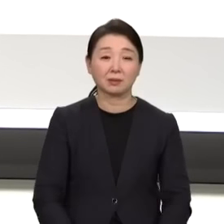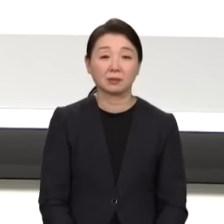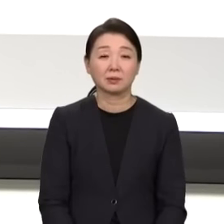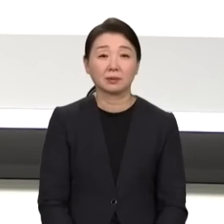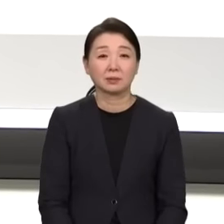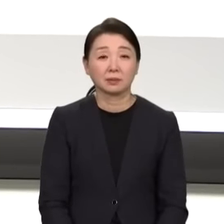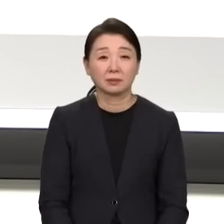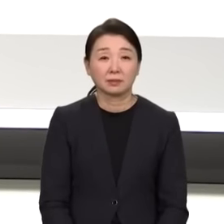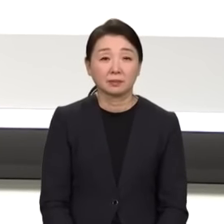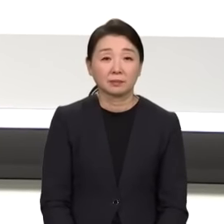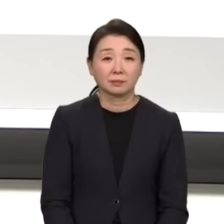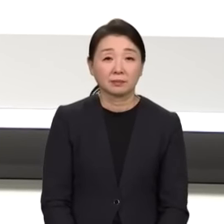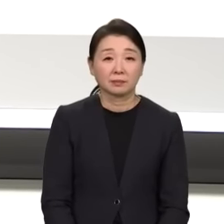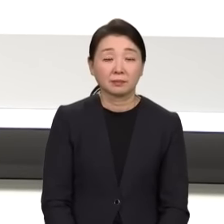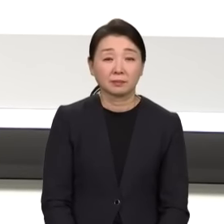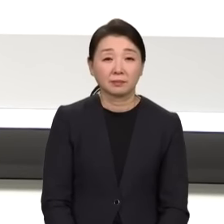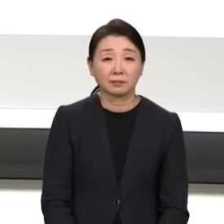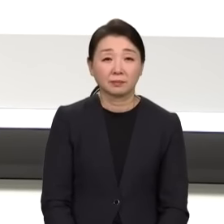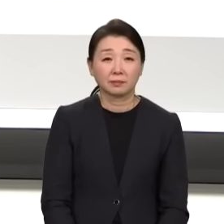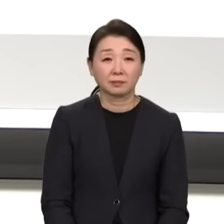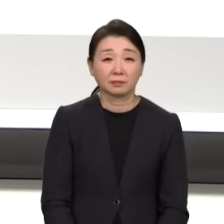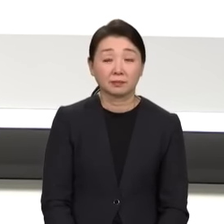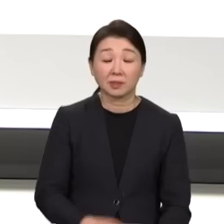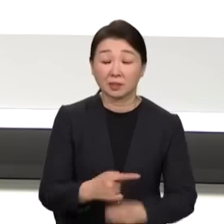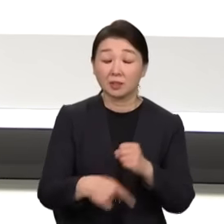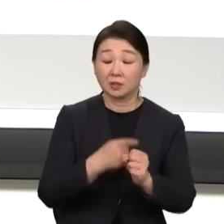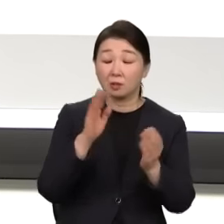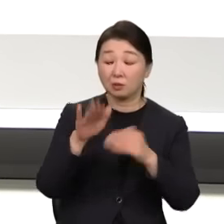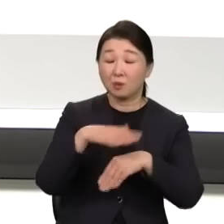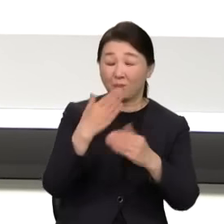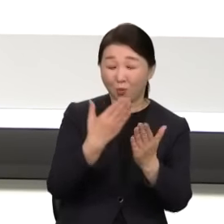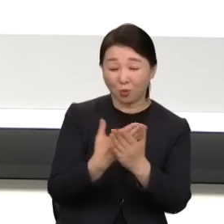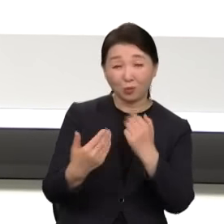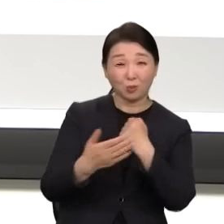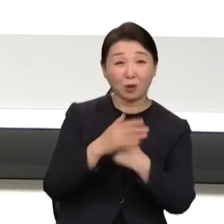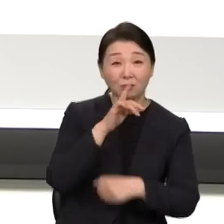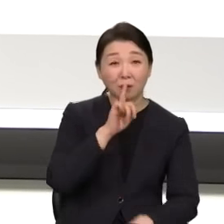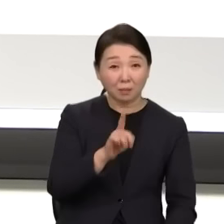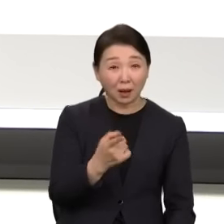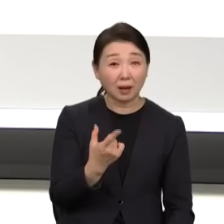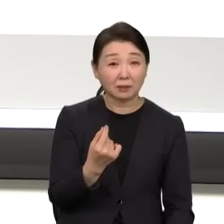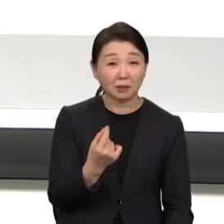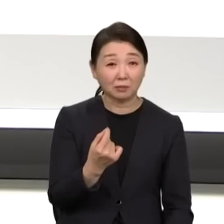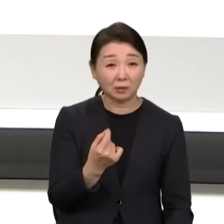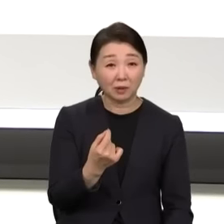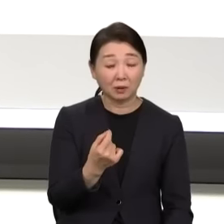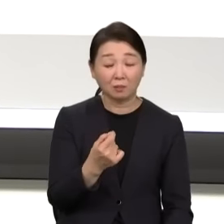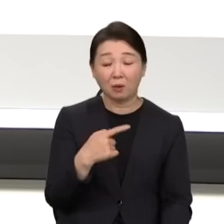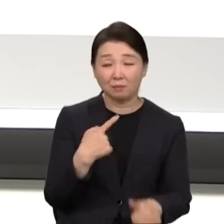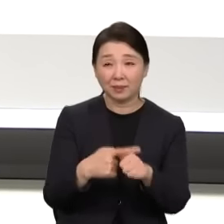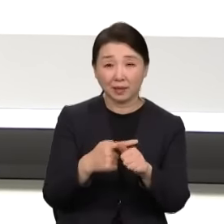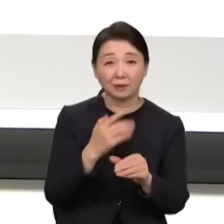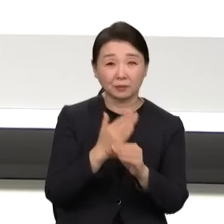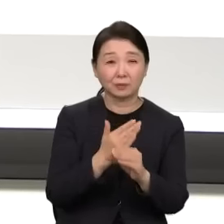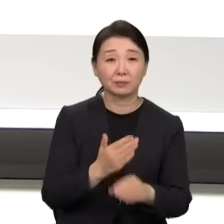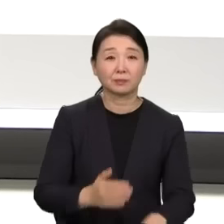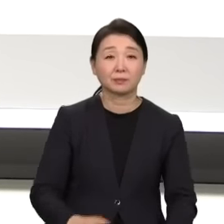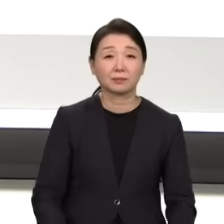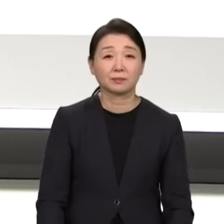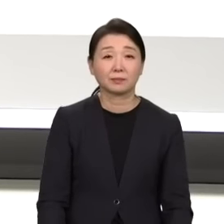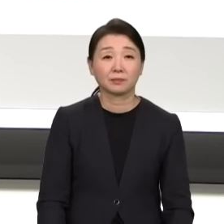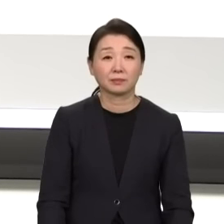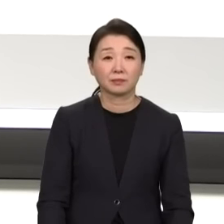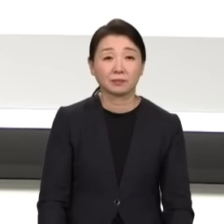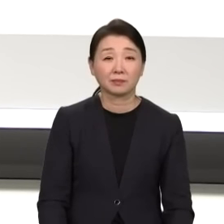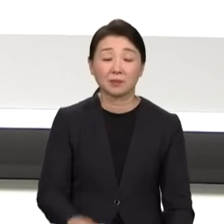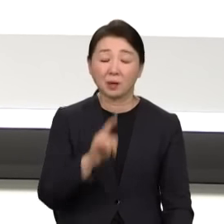가고 있는 상황입니다 그러니까 1년 지나면 다 뽑아준다 이런 얘기 때문에 굉장한 비난이 심 나오고 있죠